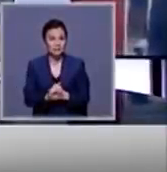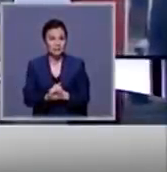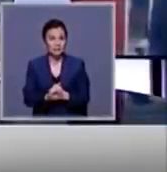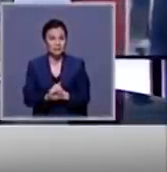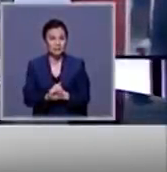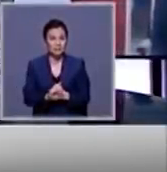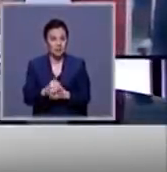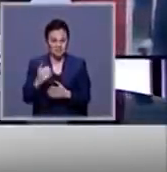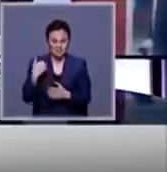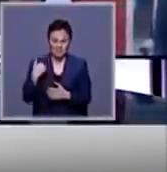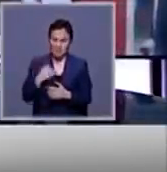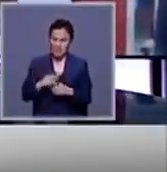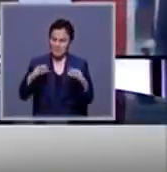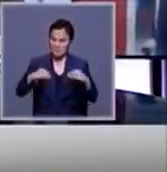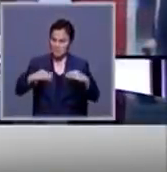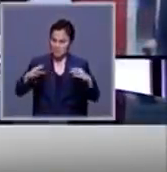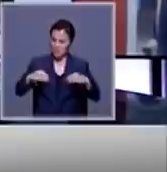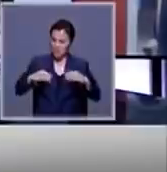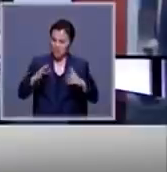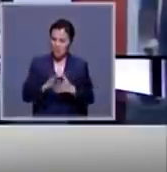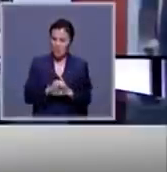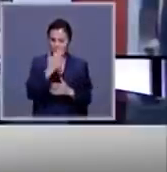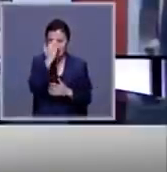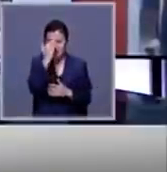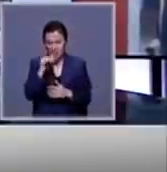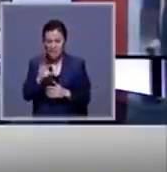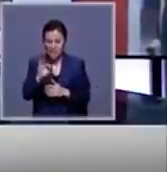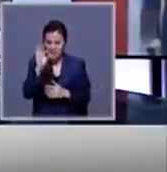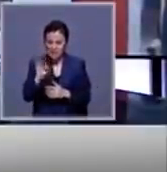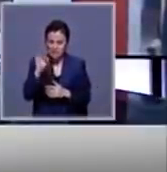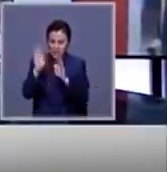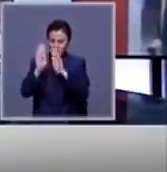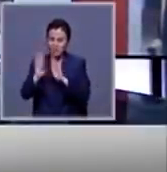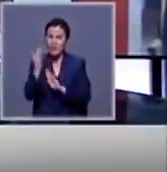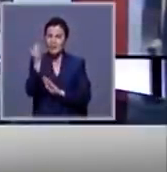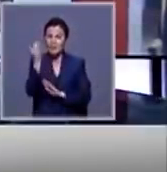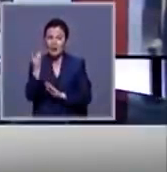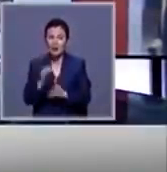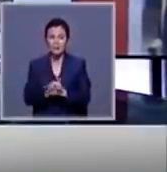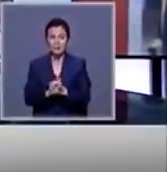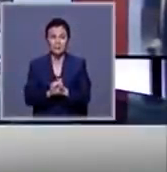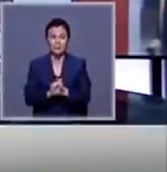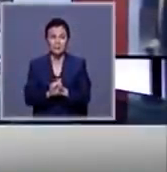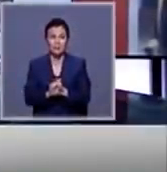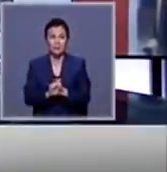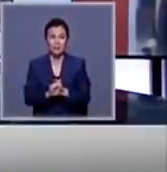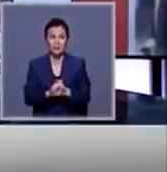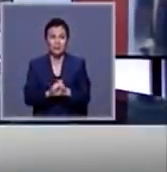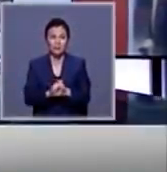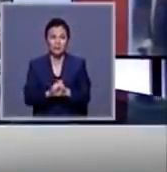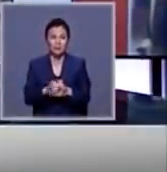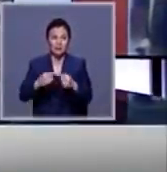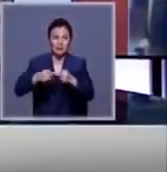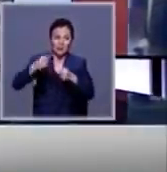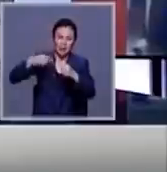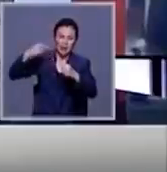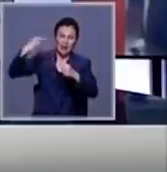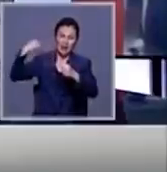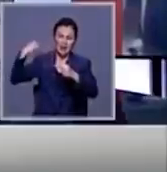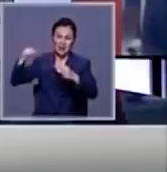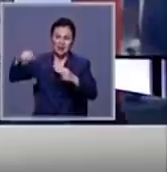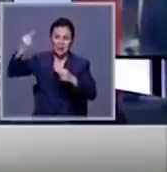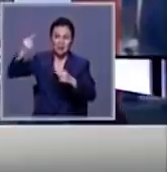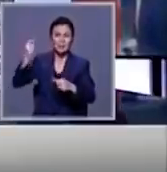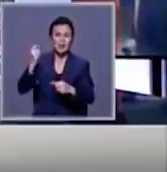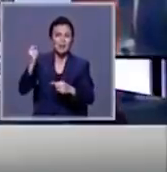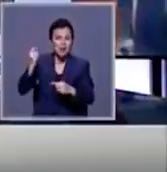ฉะนั้นมันก็จะมีคนโวยแล้วมันจะมีคนโวยว่าบล็อกโวยอะไรตั้งแต่ขั้นนู่นน่ะอำเภอนู่นน่ะ จะไปไล่ฟื้นฝอยหาตะเข็บวินานม